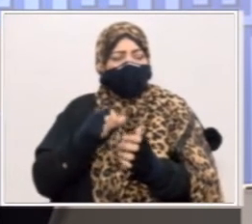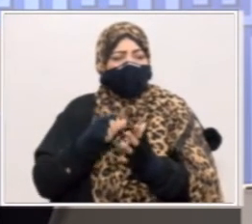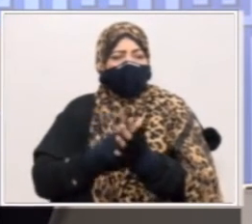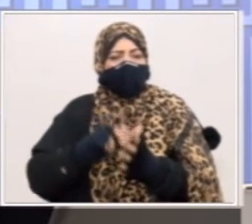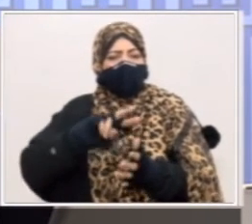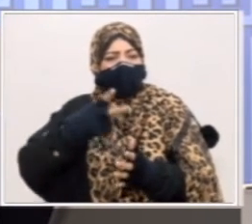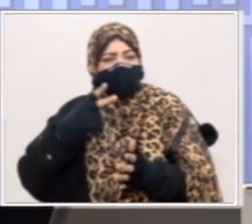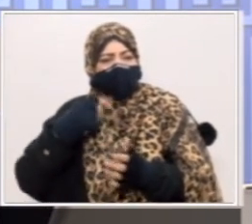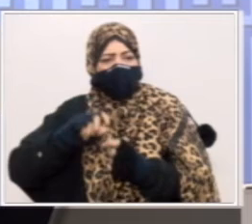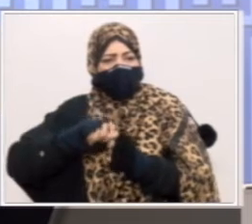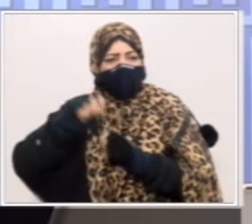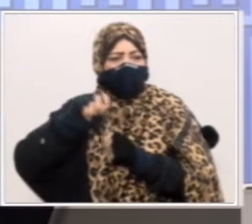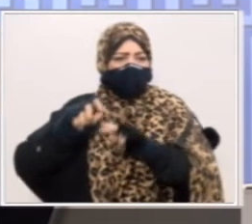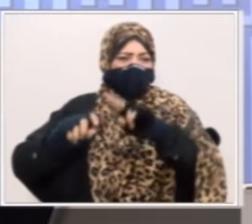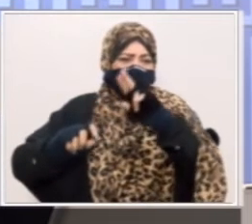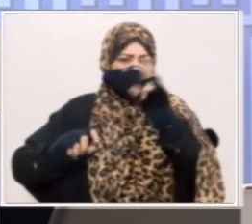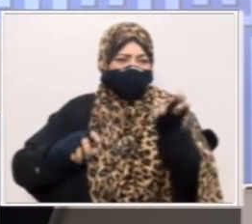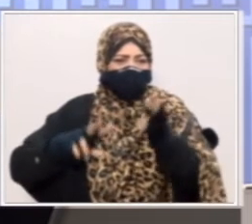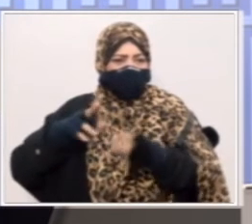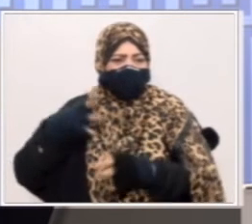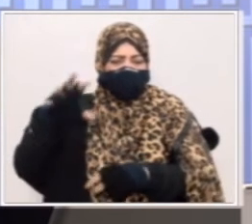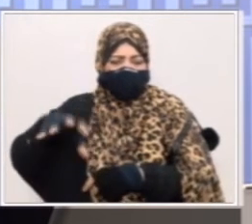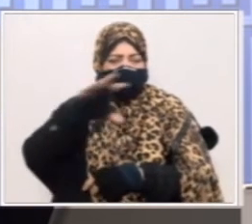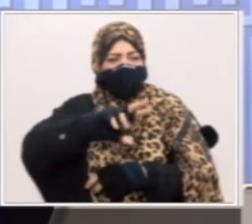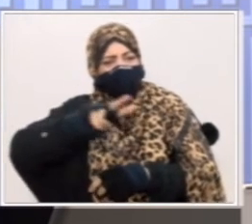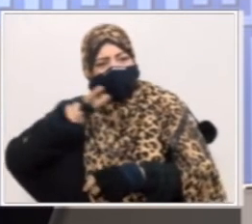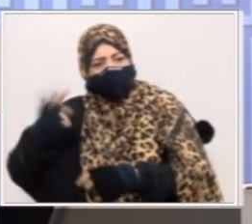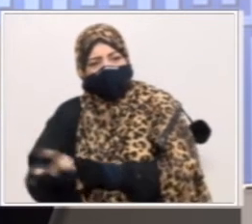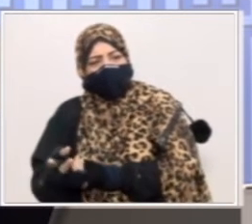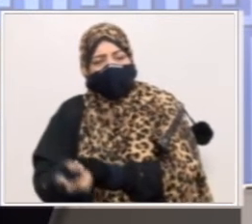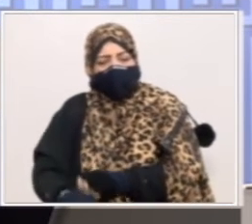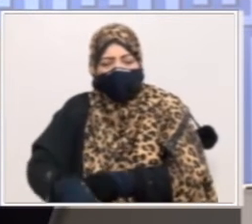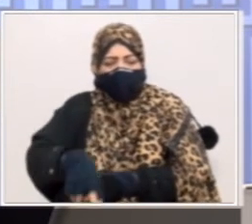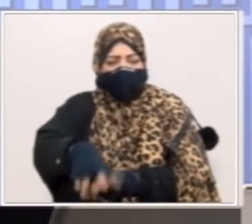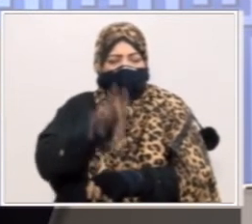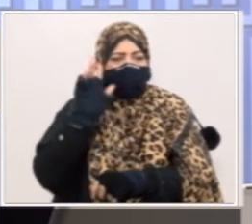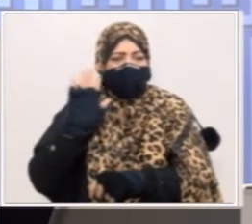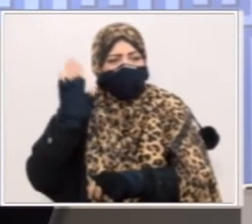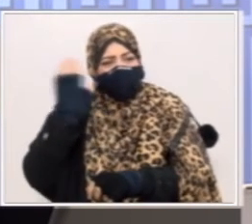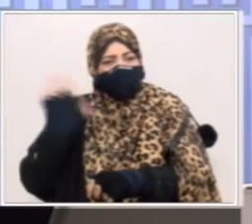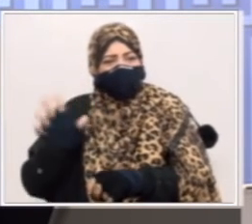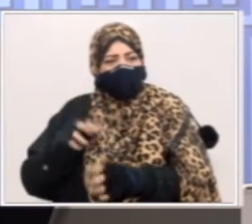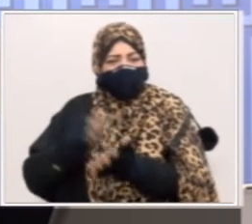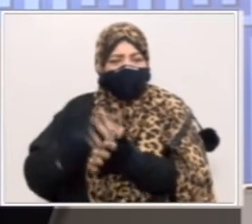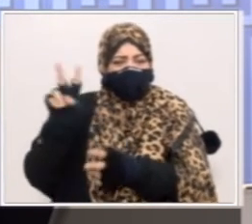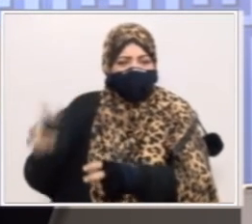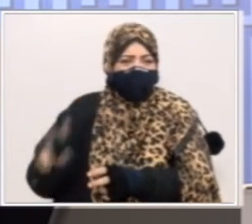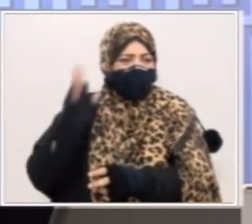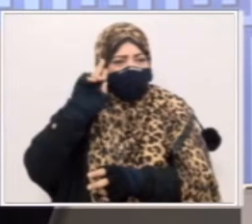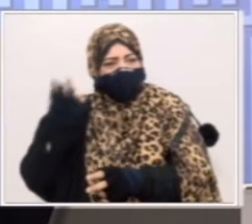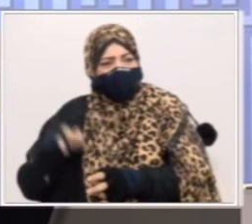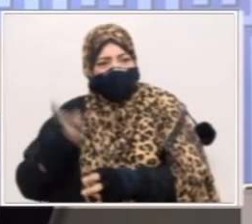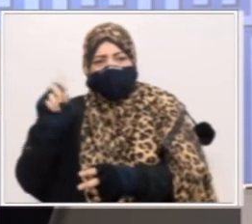آخر ومر عليه مرورا دون أن يستقر فيه وهو لا